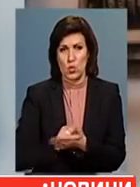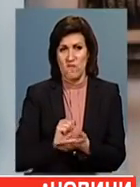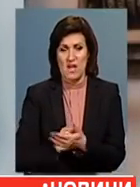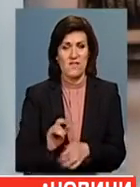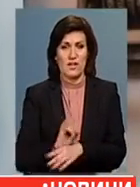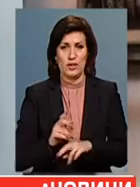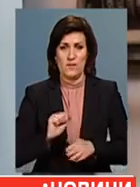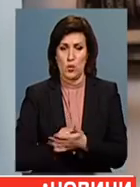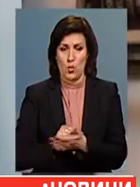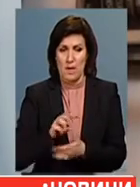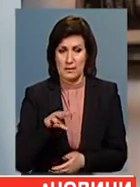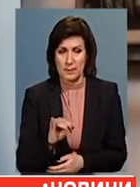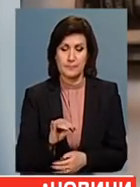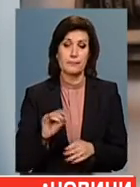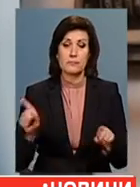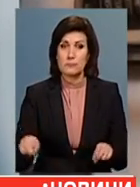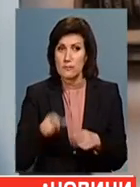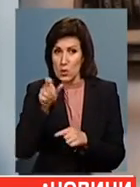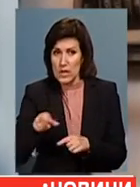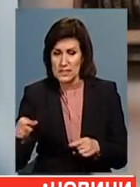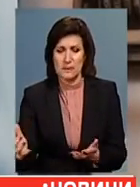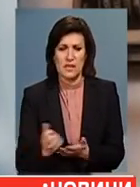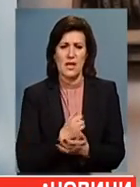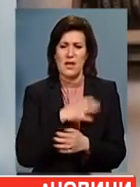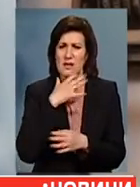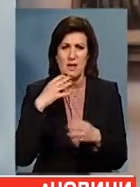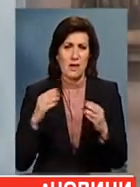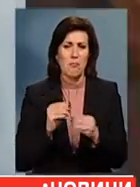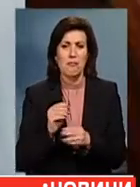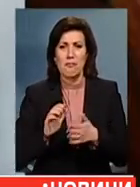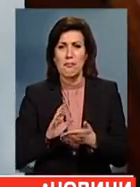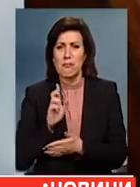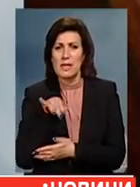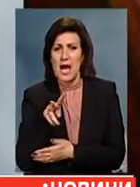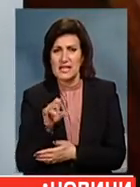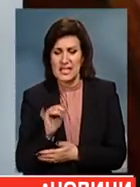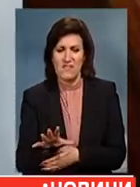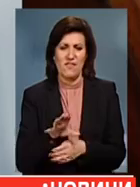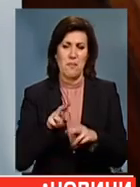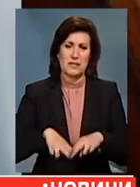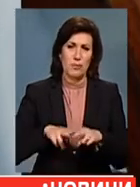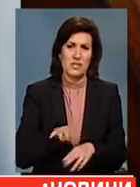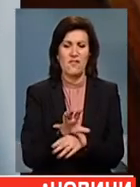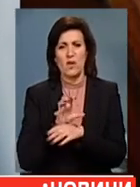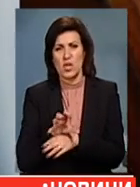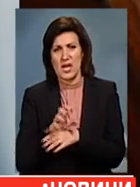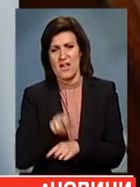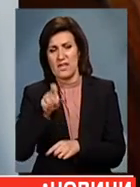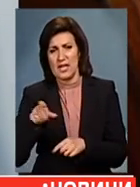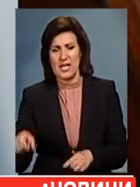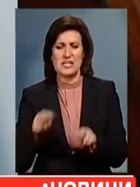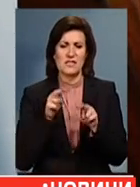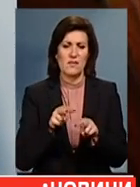фальшиві документи. В організаторів вилучили десятки бланків паспортів, фотографії клієнтів, сотні довідок на проживання